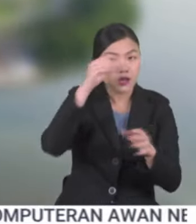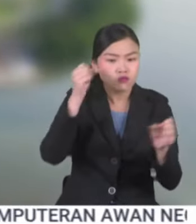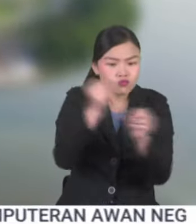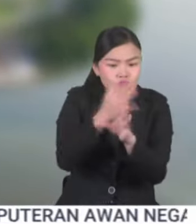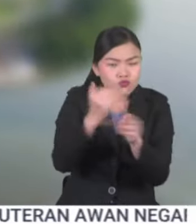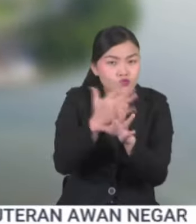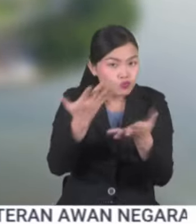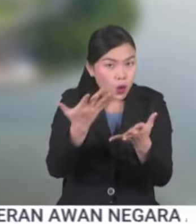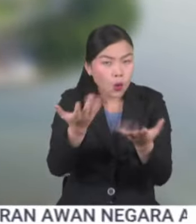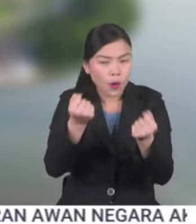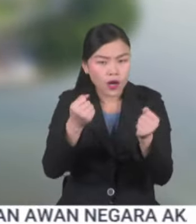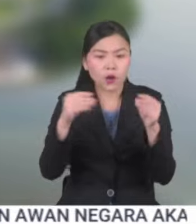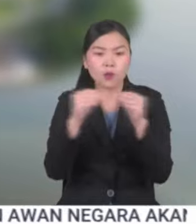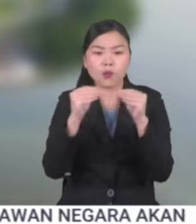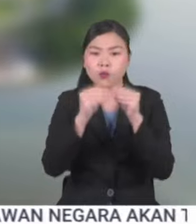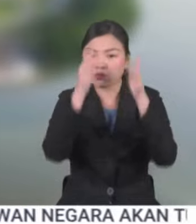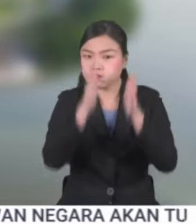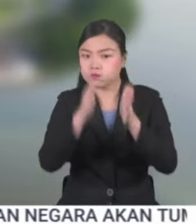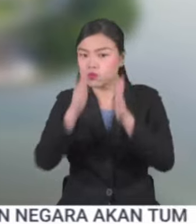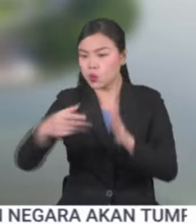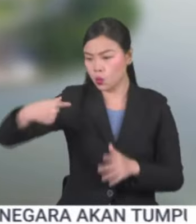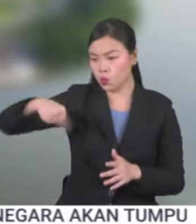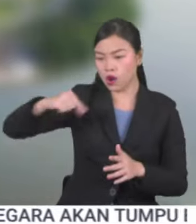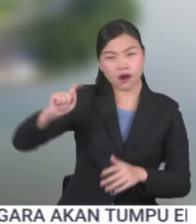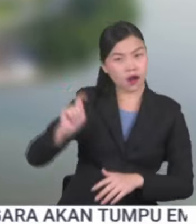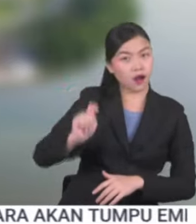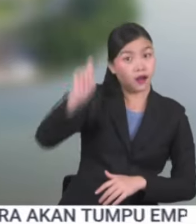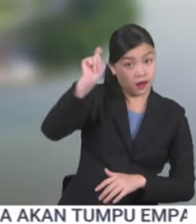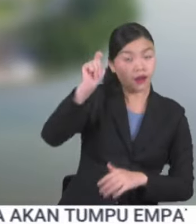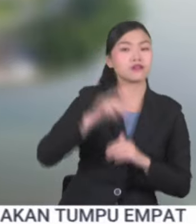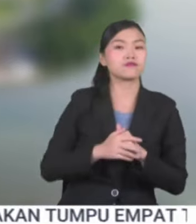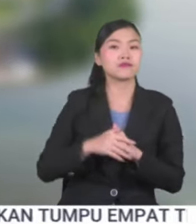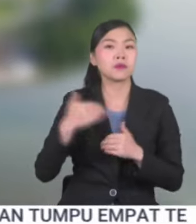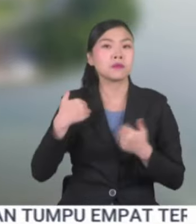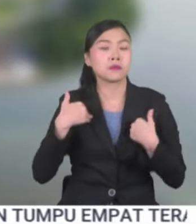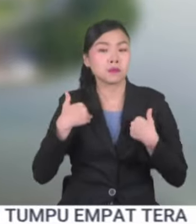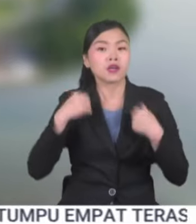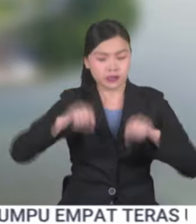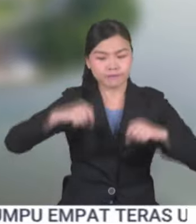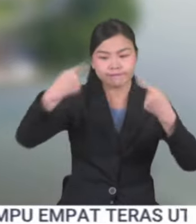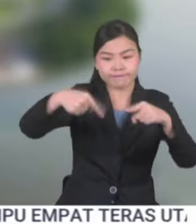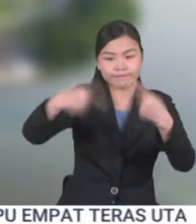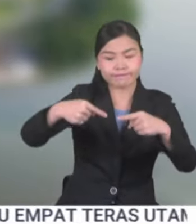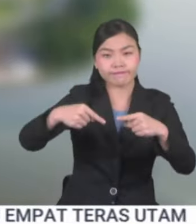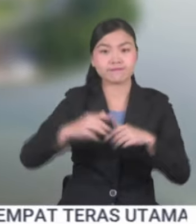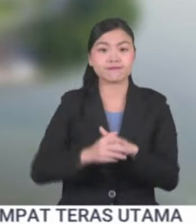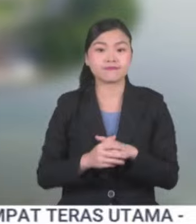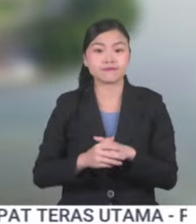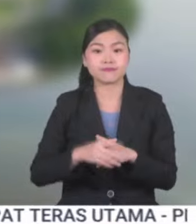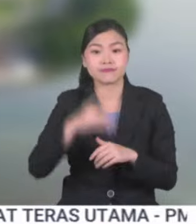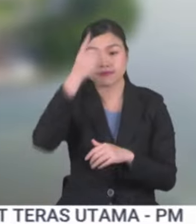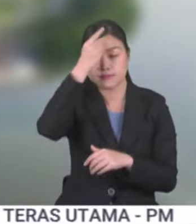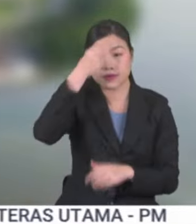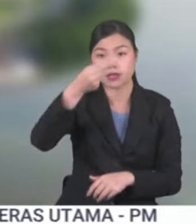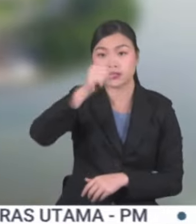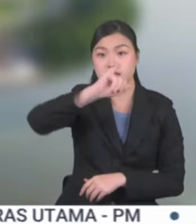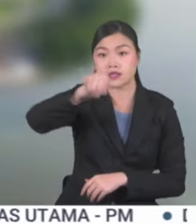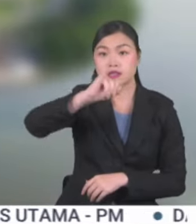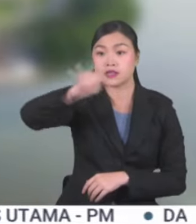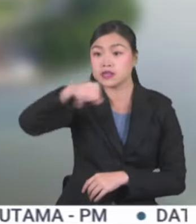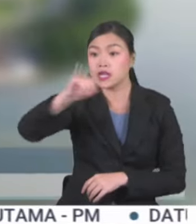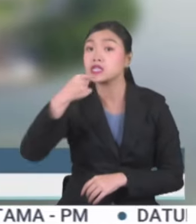melahirkan modal Insan berkualiti tinggi berkemahiran dan berdaya saing ketua menteri Datuk Seri Panglima Haji J